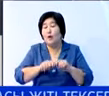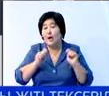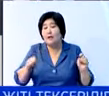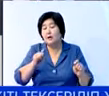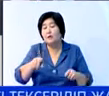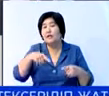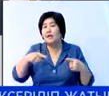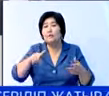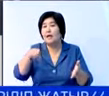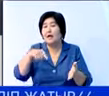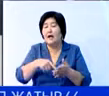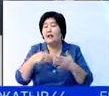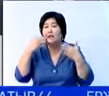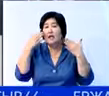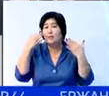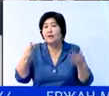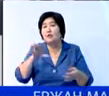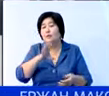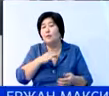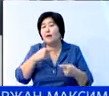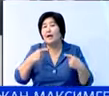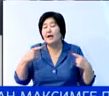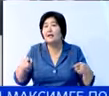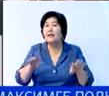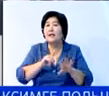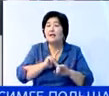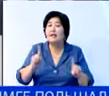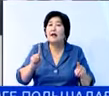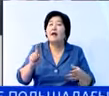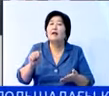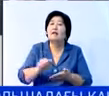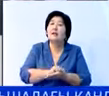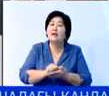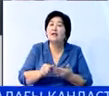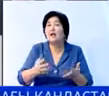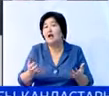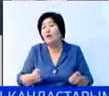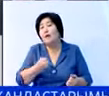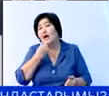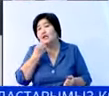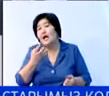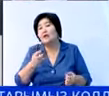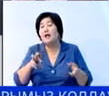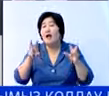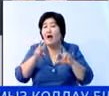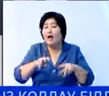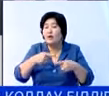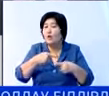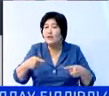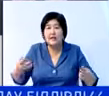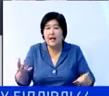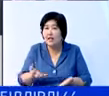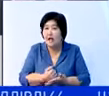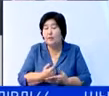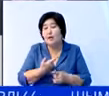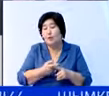қалалардың кейбір белгісіз болып келген сырларына байланысты жаңа деректер табылды, жақсы археологиялық заттар табылды.